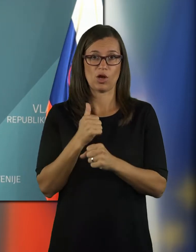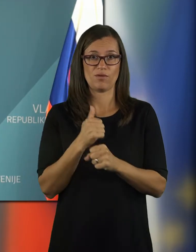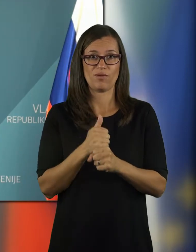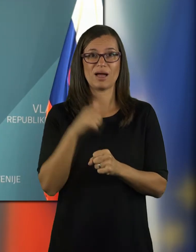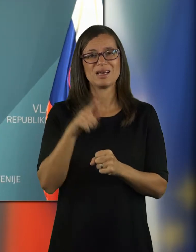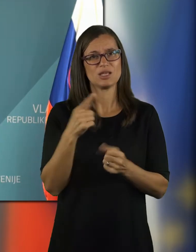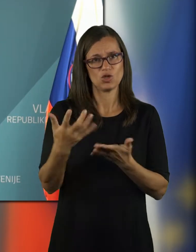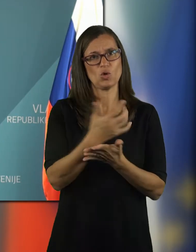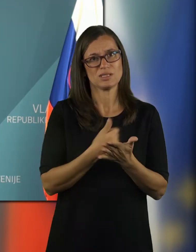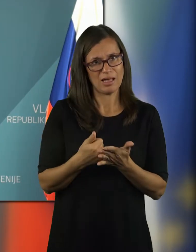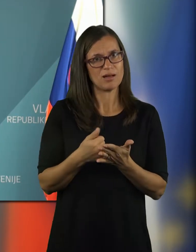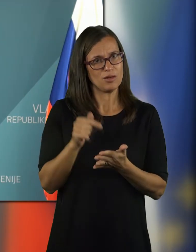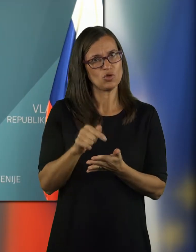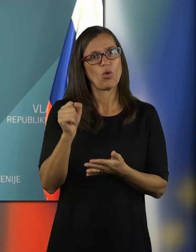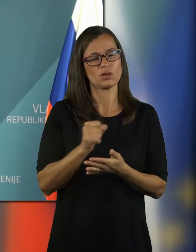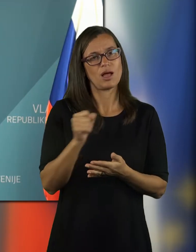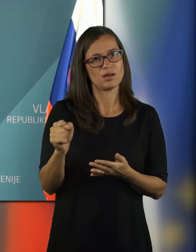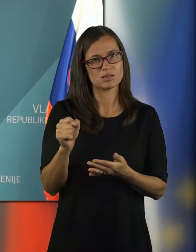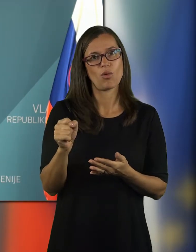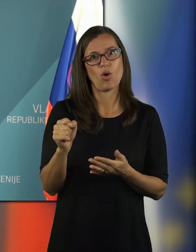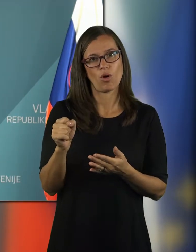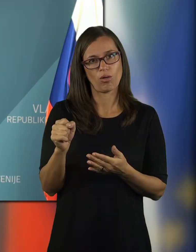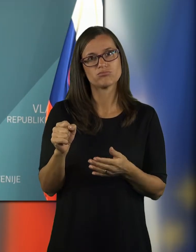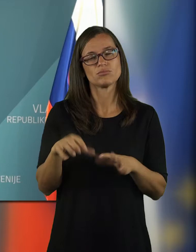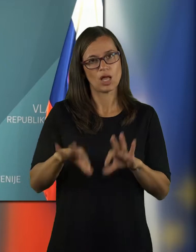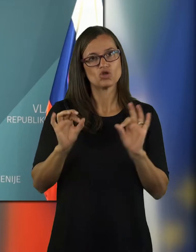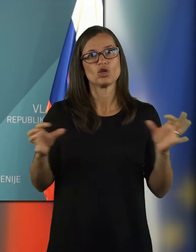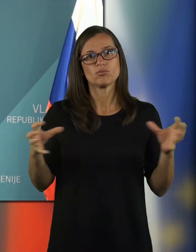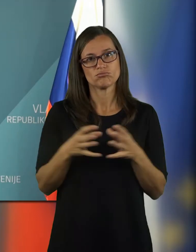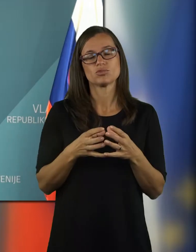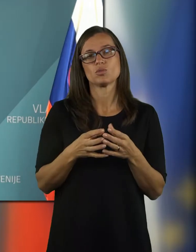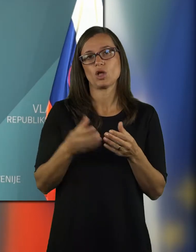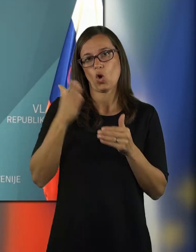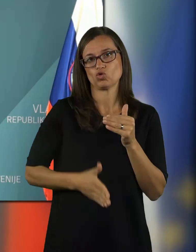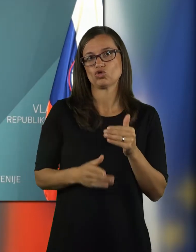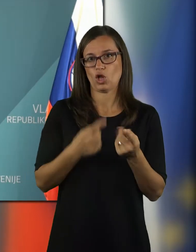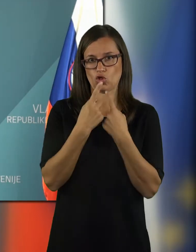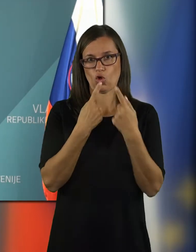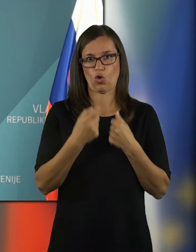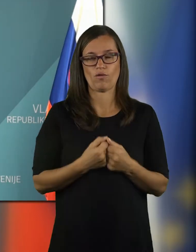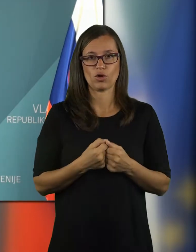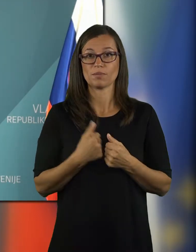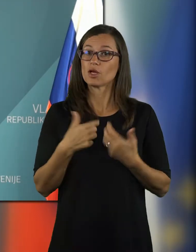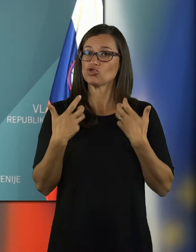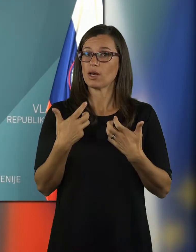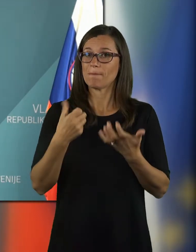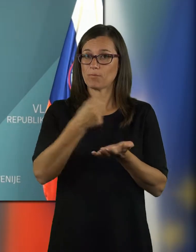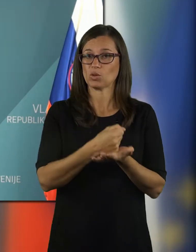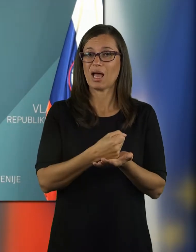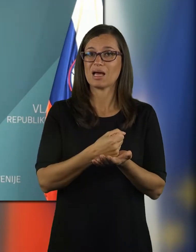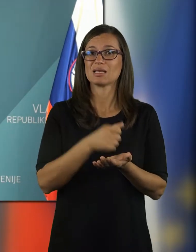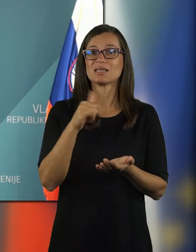sodelovali in dosegli do tega, da smo prišli do končnega dogovora. želim poudariti, da